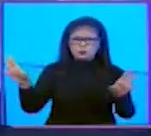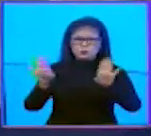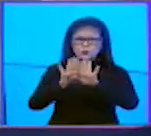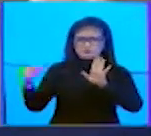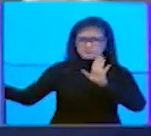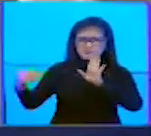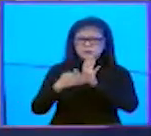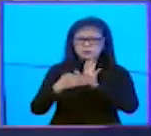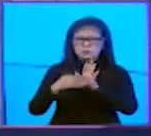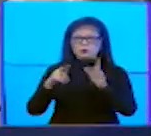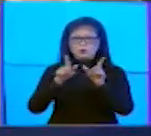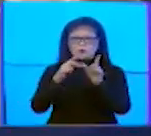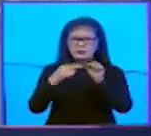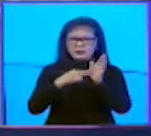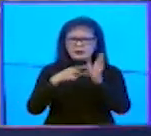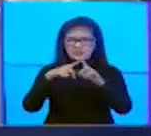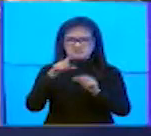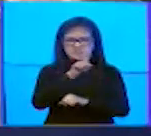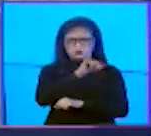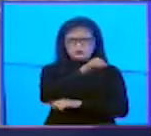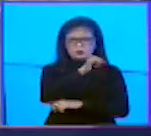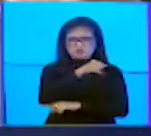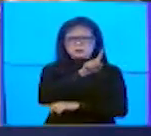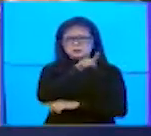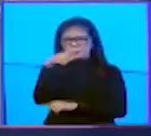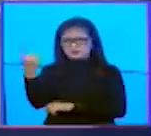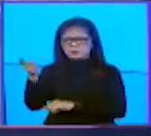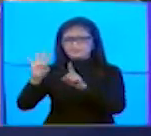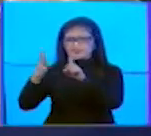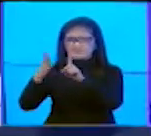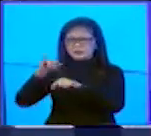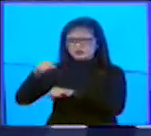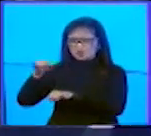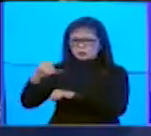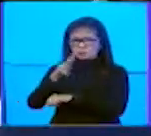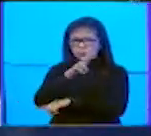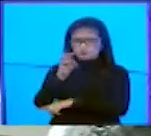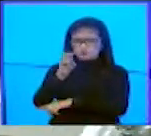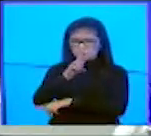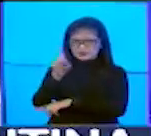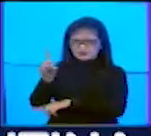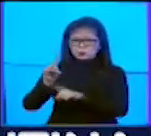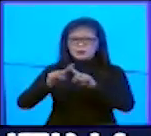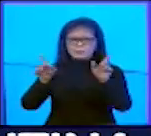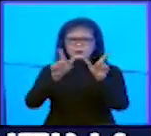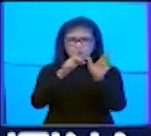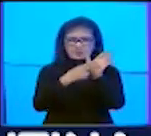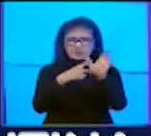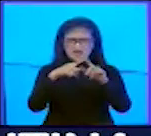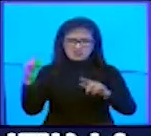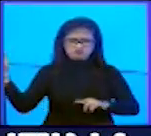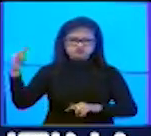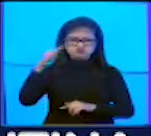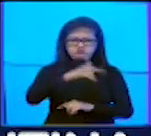Indonesia pada tanggal satu Januari hingga tanggal 14 Januari 2021 namun saat ini bagi when ataupun WNI yang tiba di Indonesia di